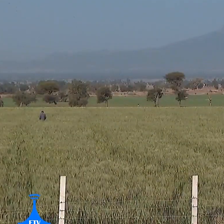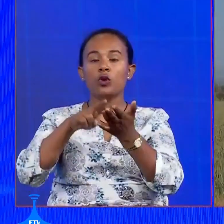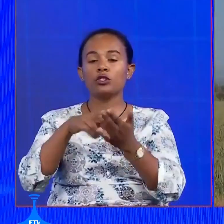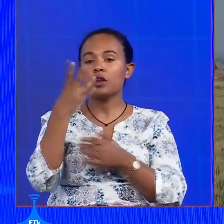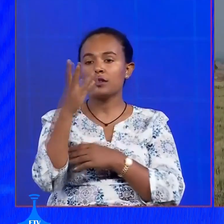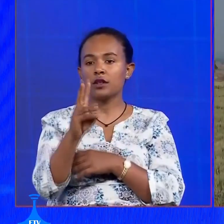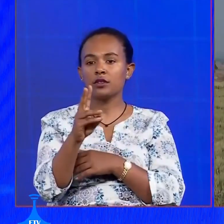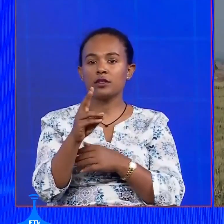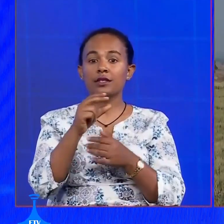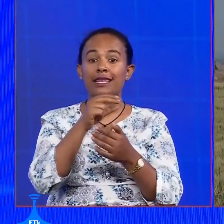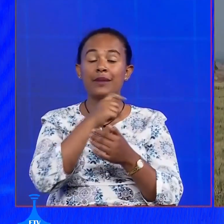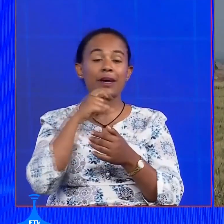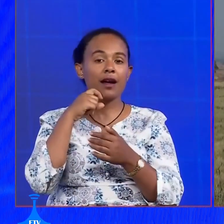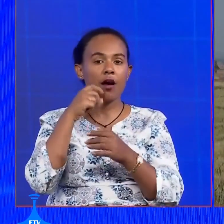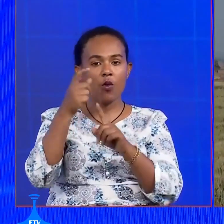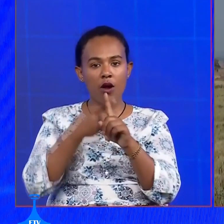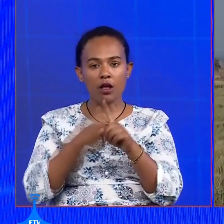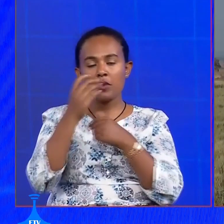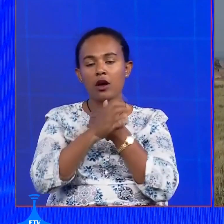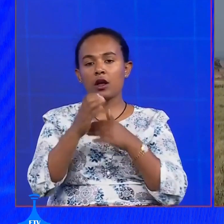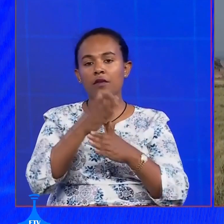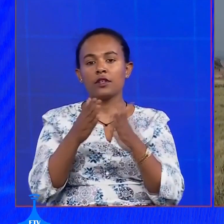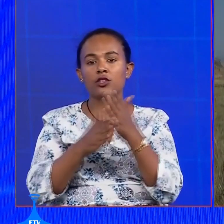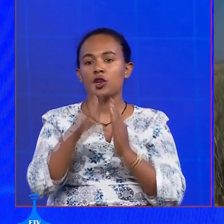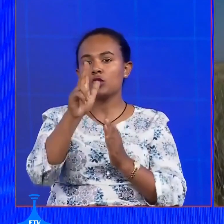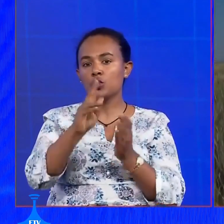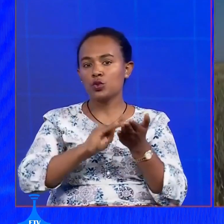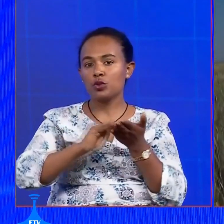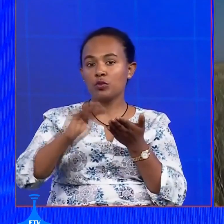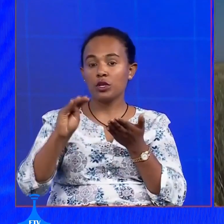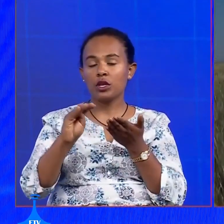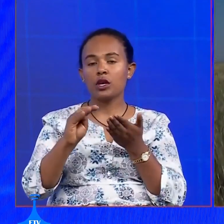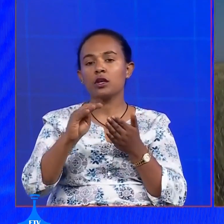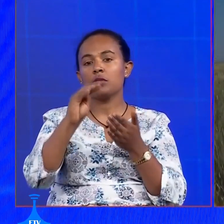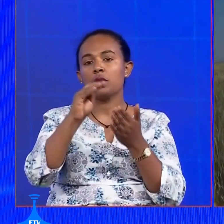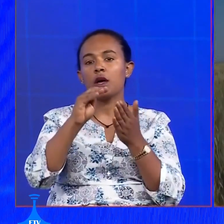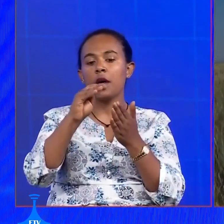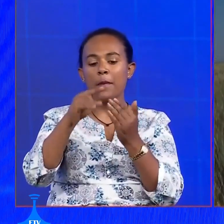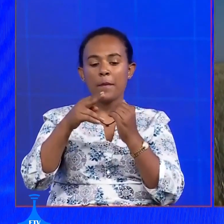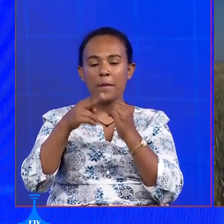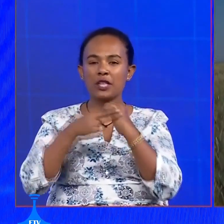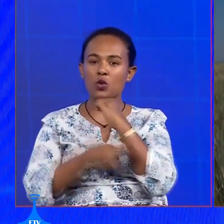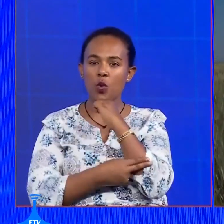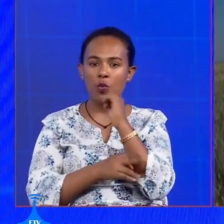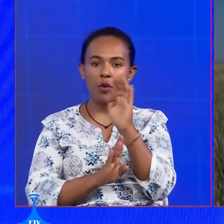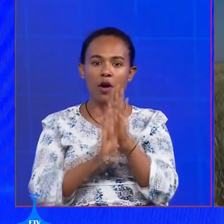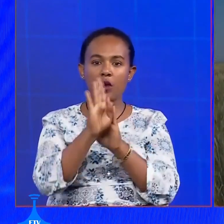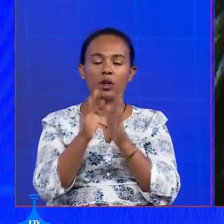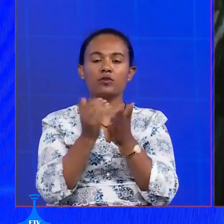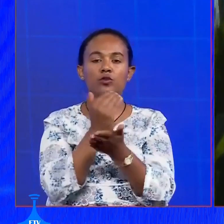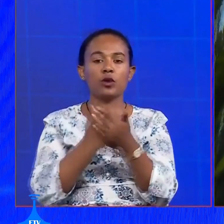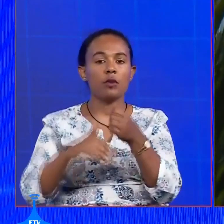በ2016 የበጋ ወራት በሀገር አቀፍ ደረጃ 3 ሚሊዮን ሄክታር መሬት በመስኖ ስንዴ በማልማት የምግብ ፍጆታን